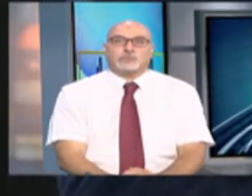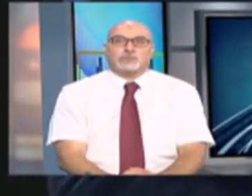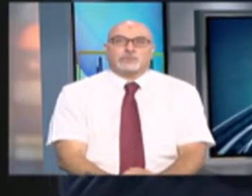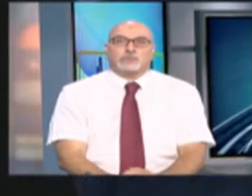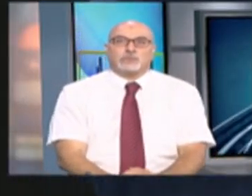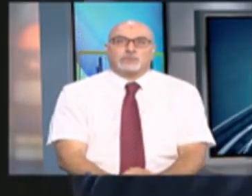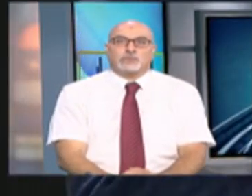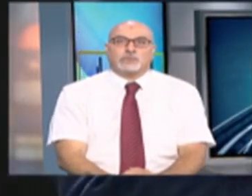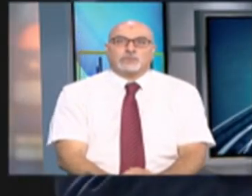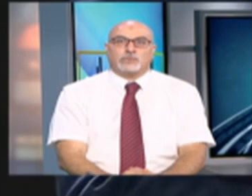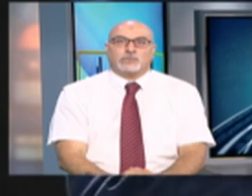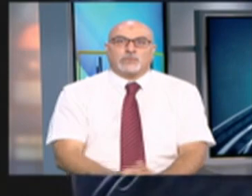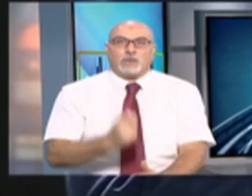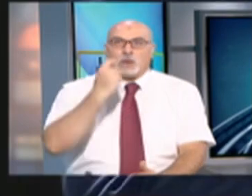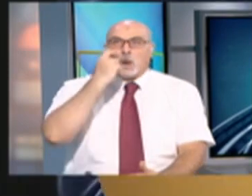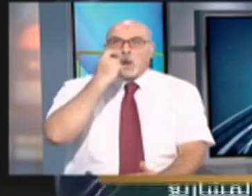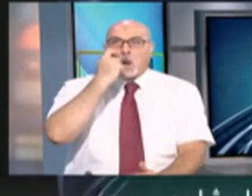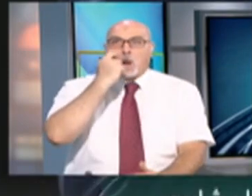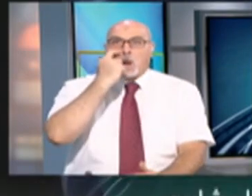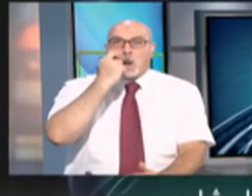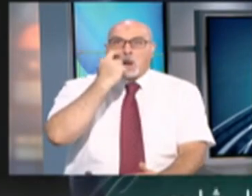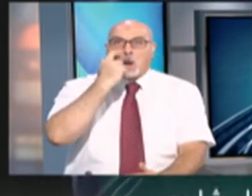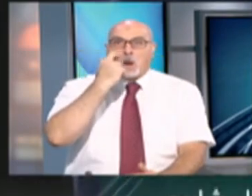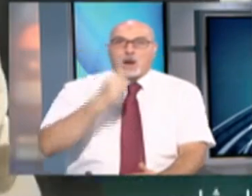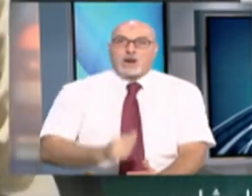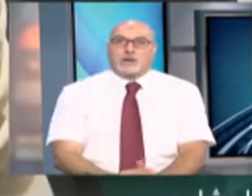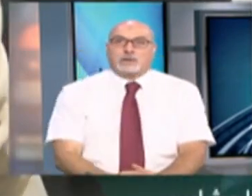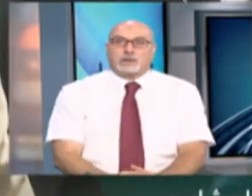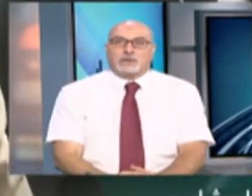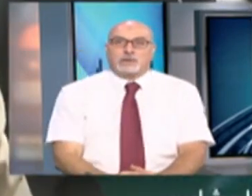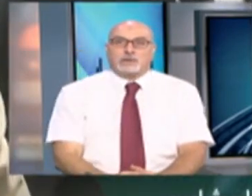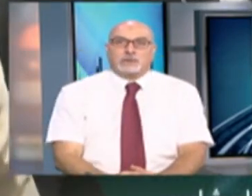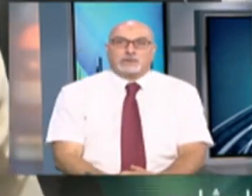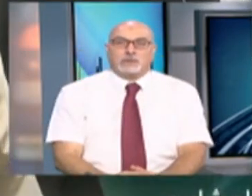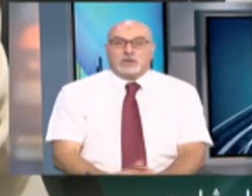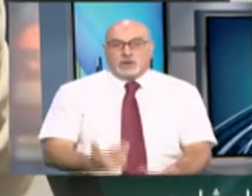دبي نعم. ثقافة الأمن في المطارات.